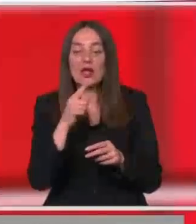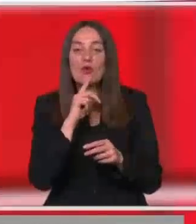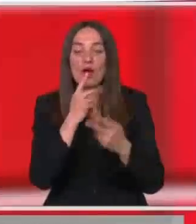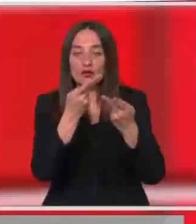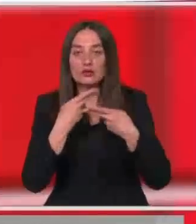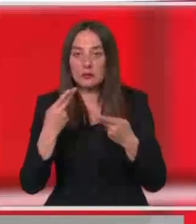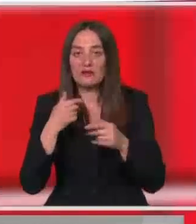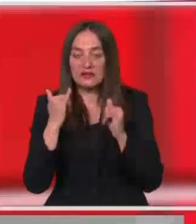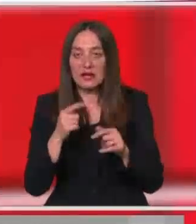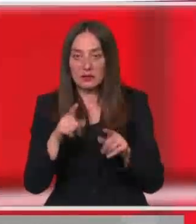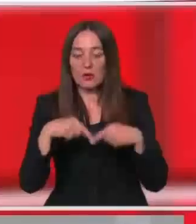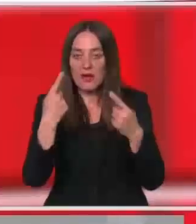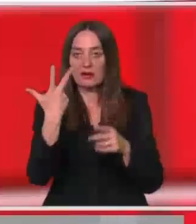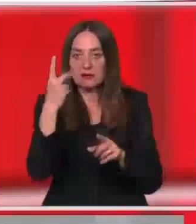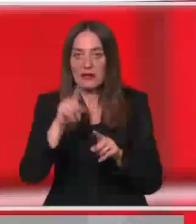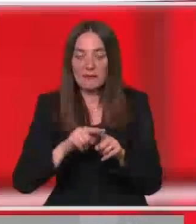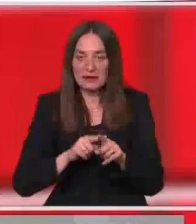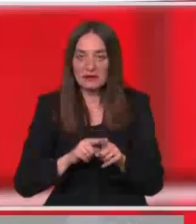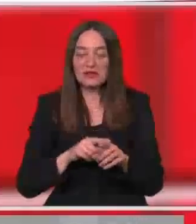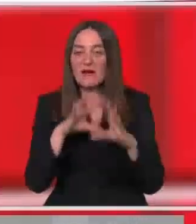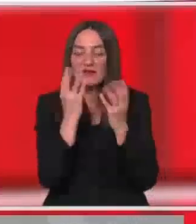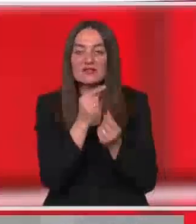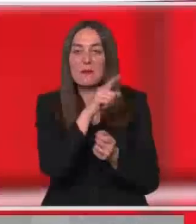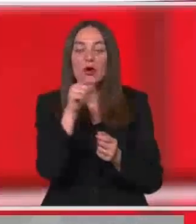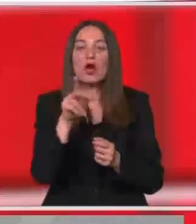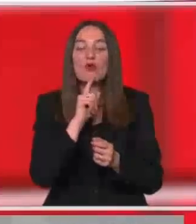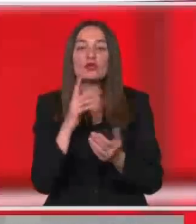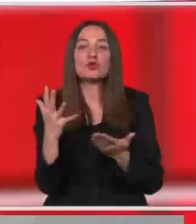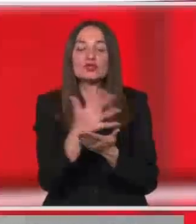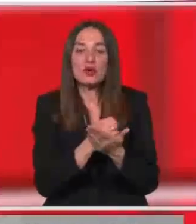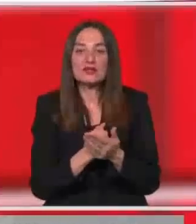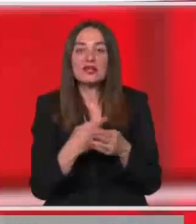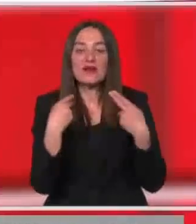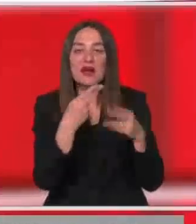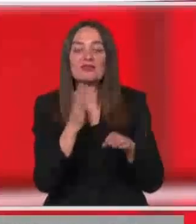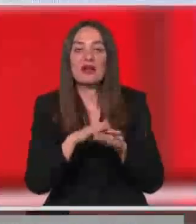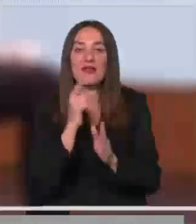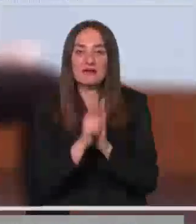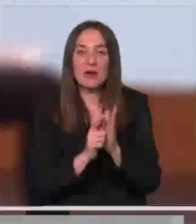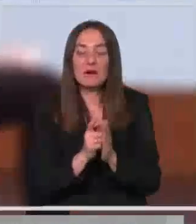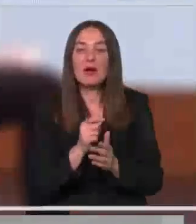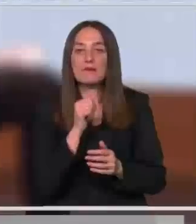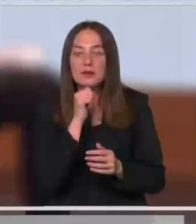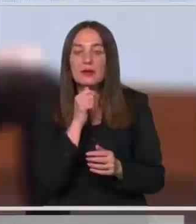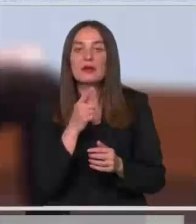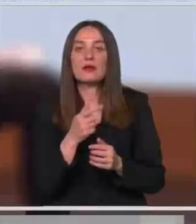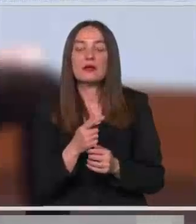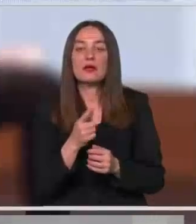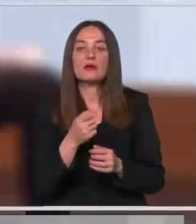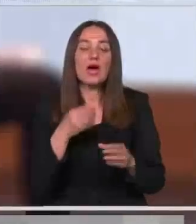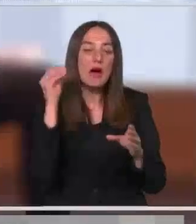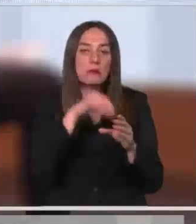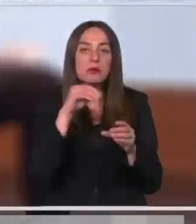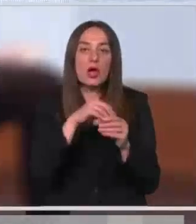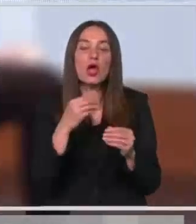dospevaju sada u ova naredna tri meseca svim onima koji su ih iskoristili i vratili na vreme i b da upumpavamo